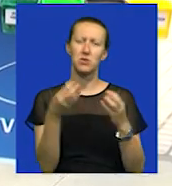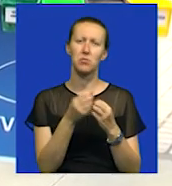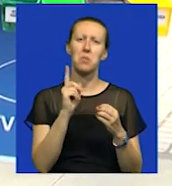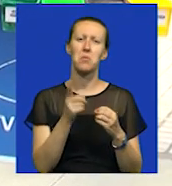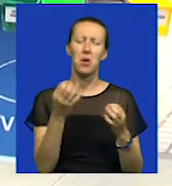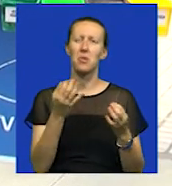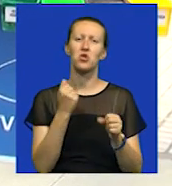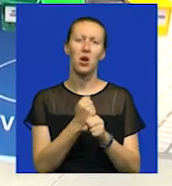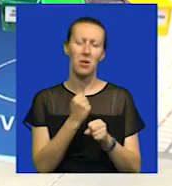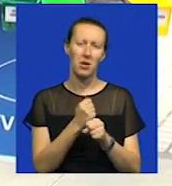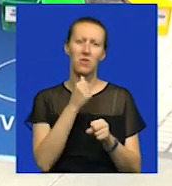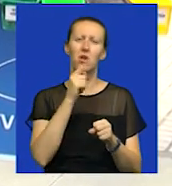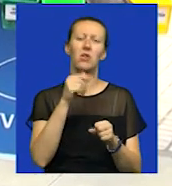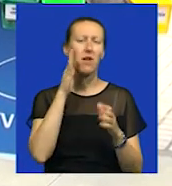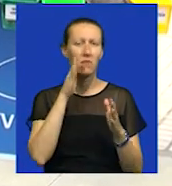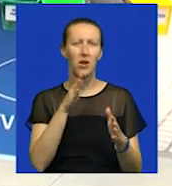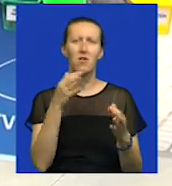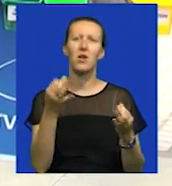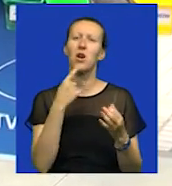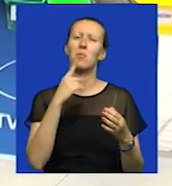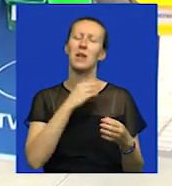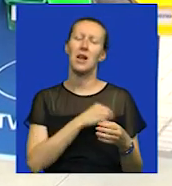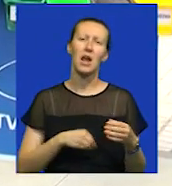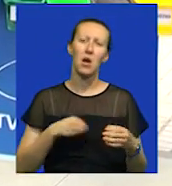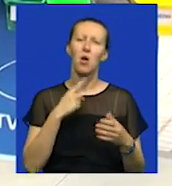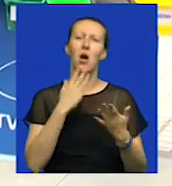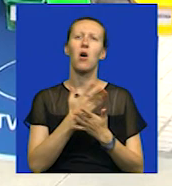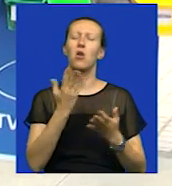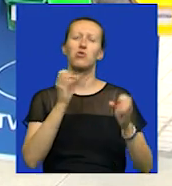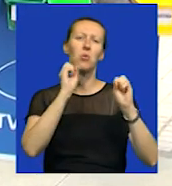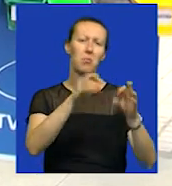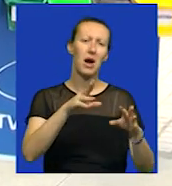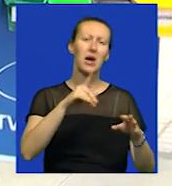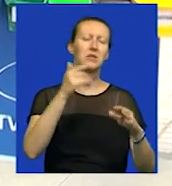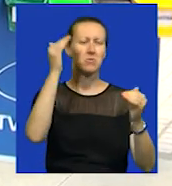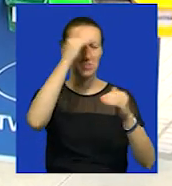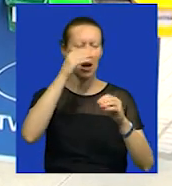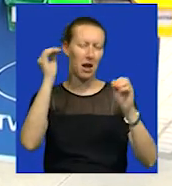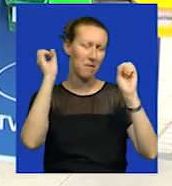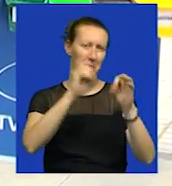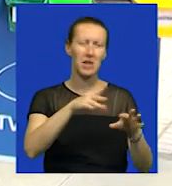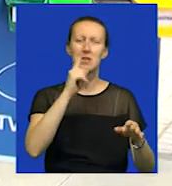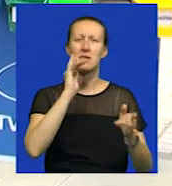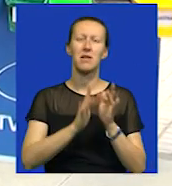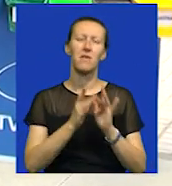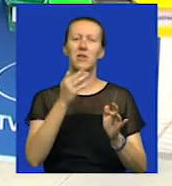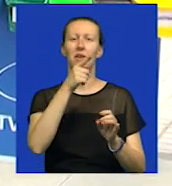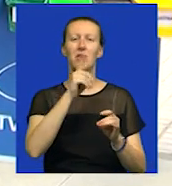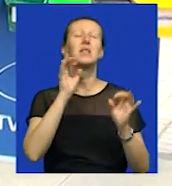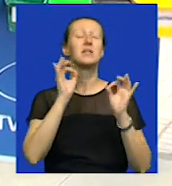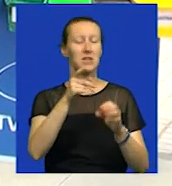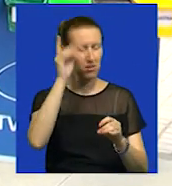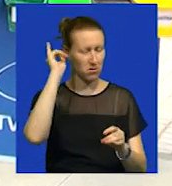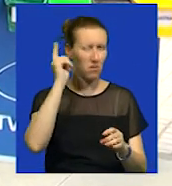moramo ništa načiniti i onda je vjerovatno ni Keni neugodno i ko ča hiti poškuren da ga se ne vidi, jer bi te ga vi